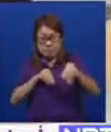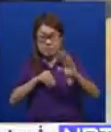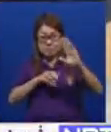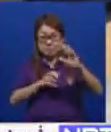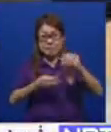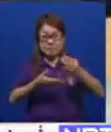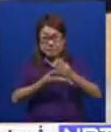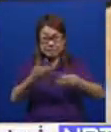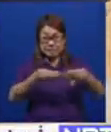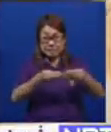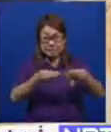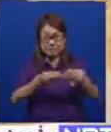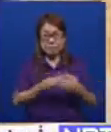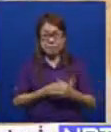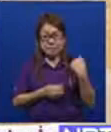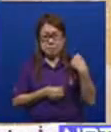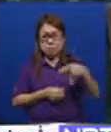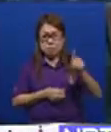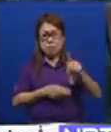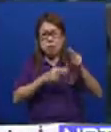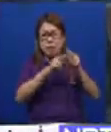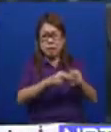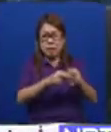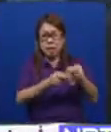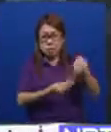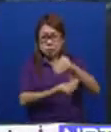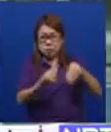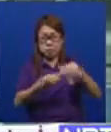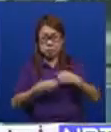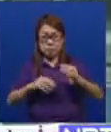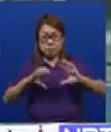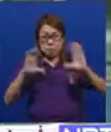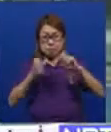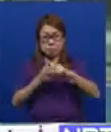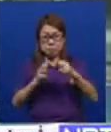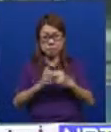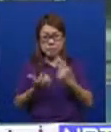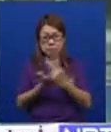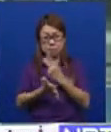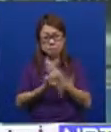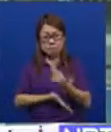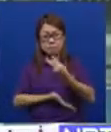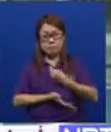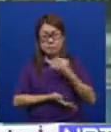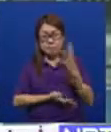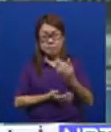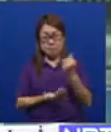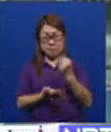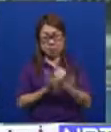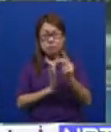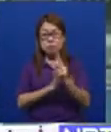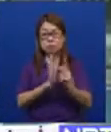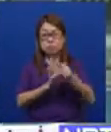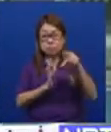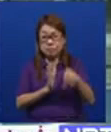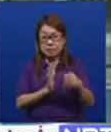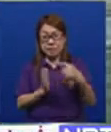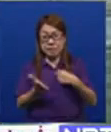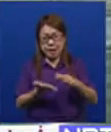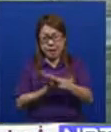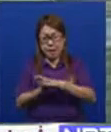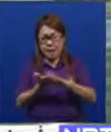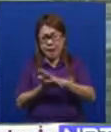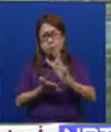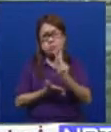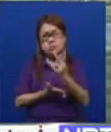มอยู่หบริษัทและมีการหาผลประหยุดกในองค์กรทำให้รฐบาลขาดทุนสำรบการออกกฎหมายพิเศษเพื่อลางนของรัฐบาลวงเงินกวา